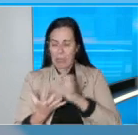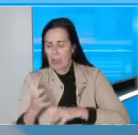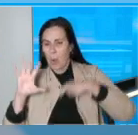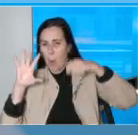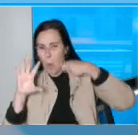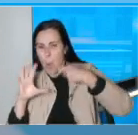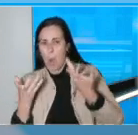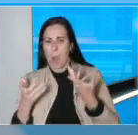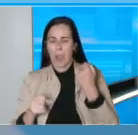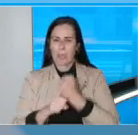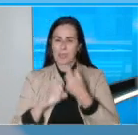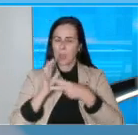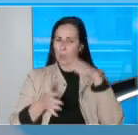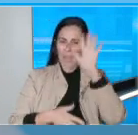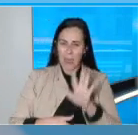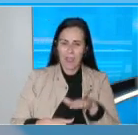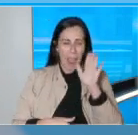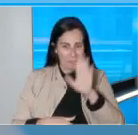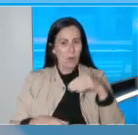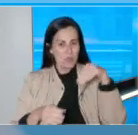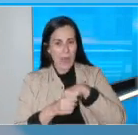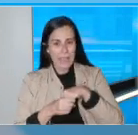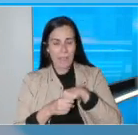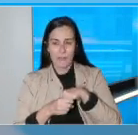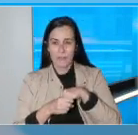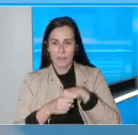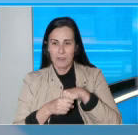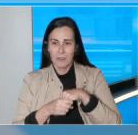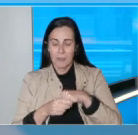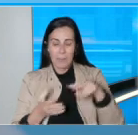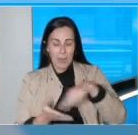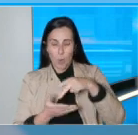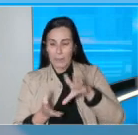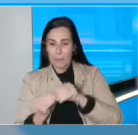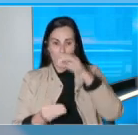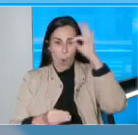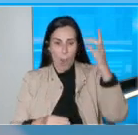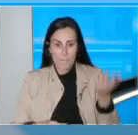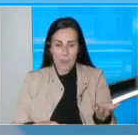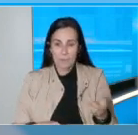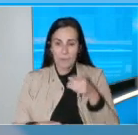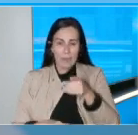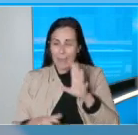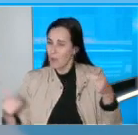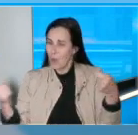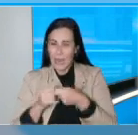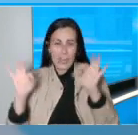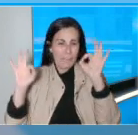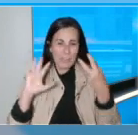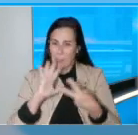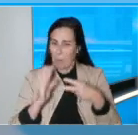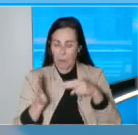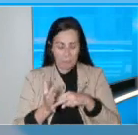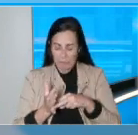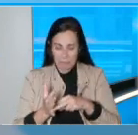בתסריטים, הפיק תוכניות טלוויזיה, אפילו השתתף בלרקוד עם כוכבים באוקראינה ב-2006, זאת אומרת, הקשר בינו לפוליטיקה